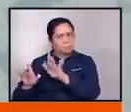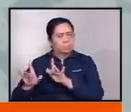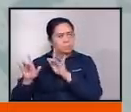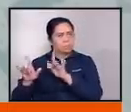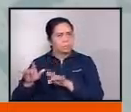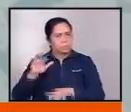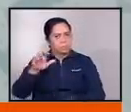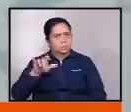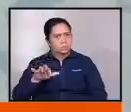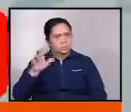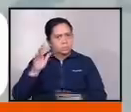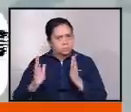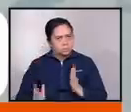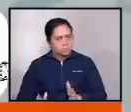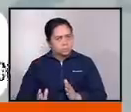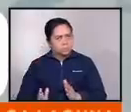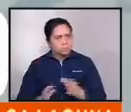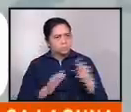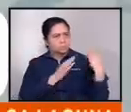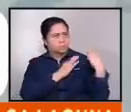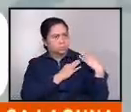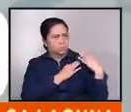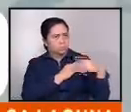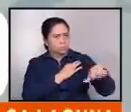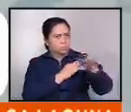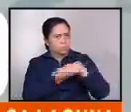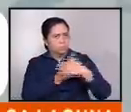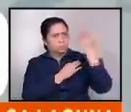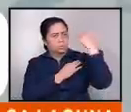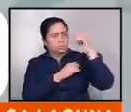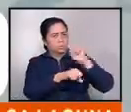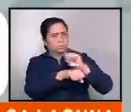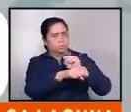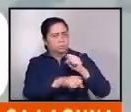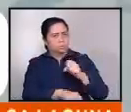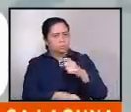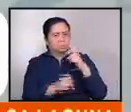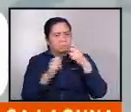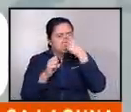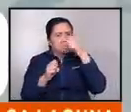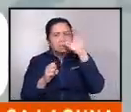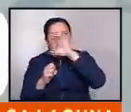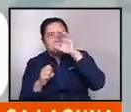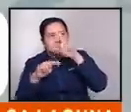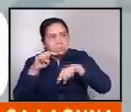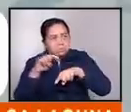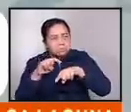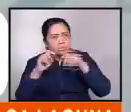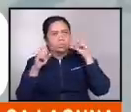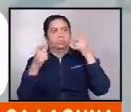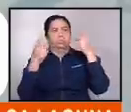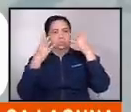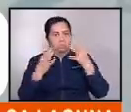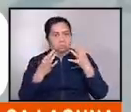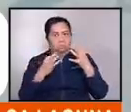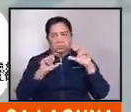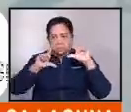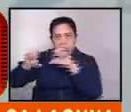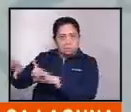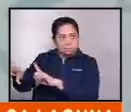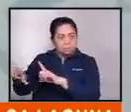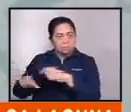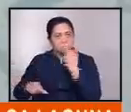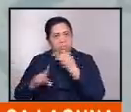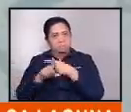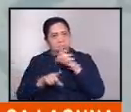niyong cashier yung kasalanan po ng inyong mga dating empleyado porket hindi niyo na po sila mahanap. Dead end na po. Sabi niyo nga,